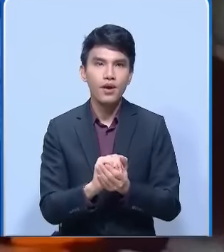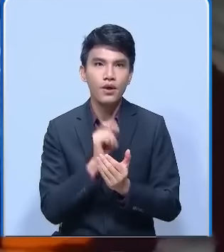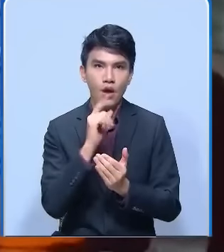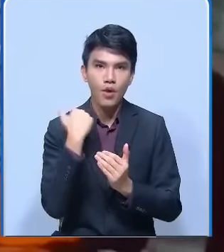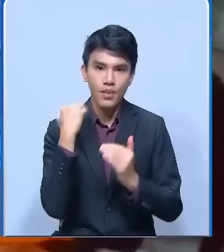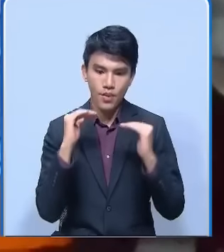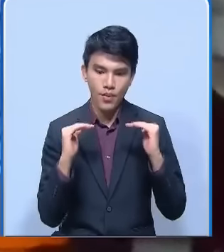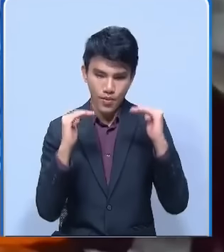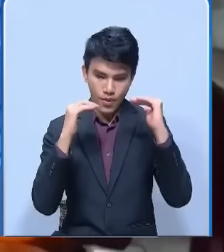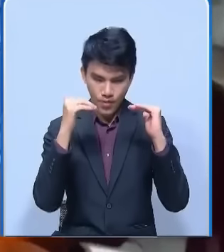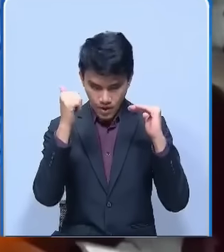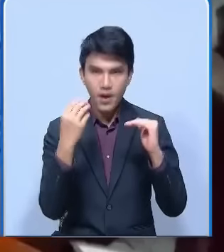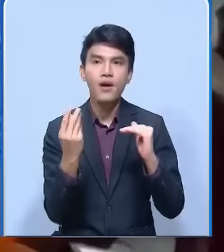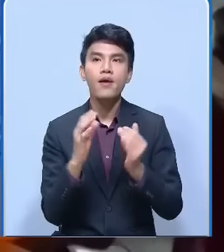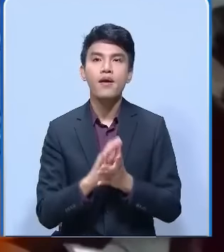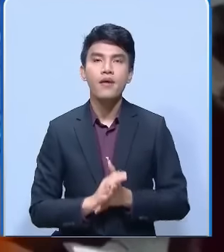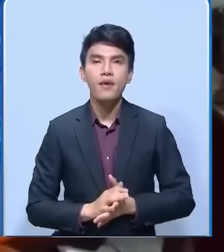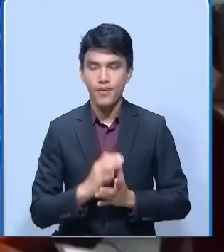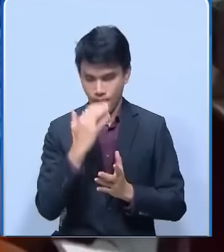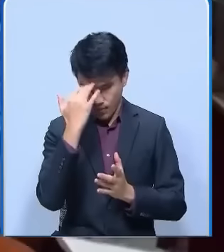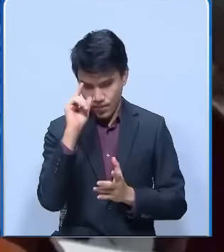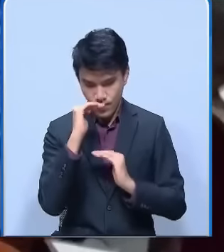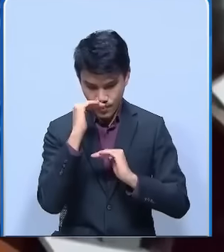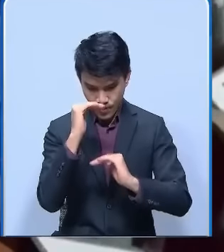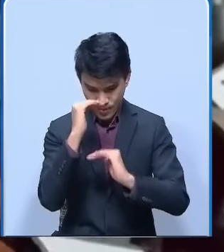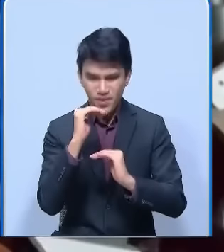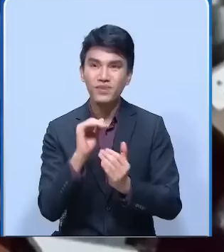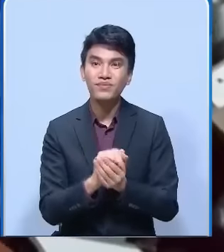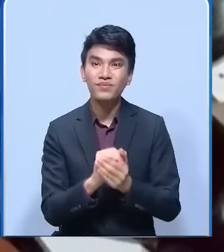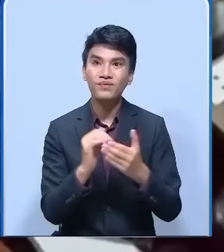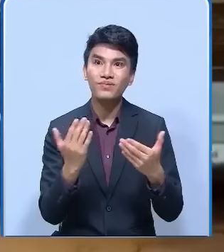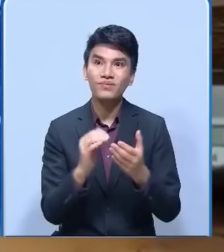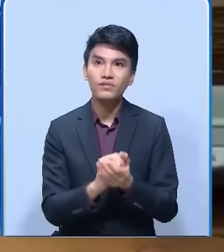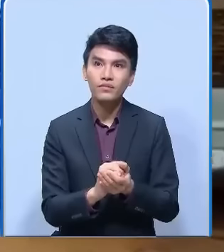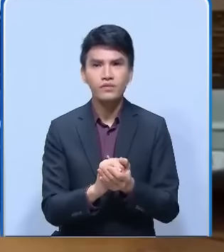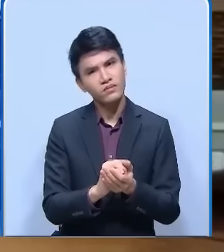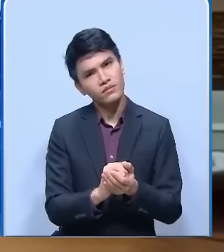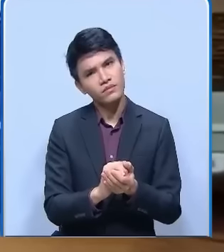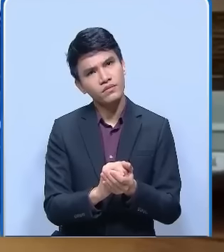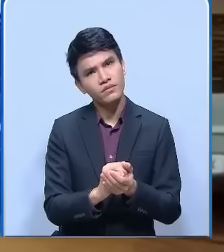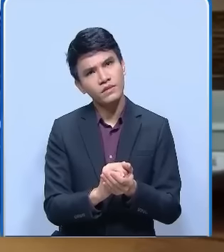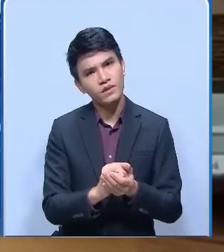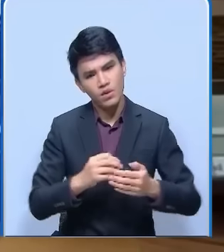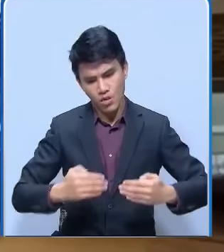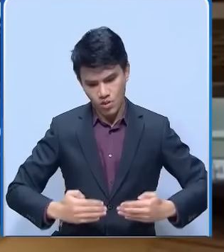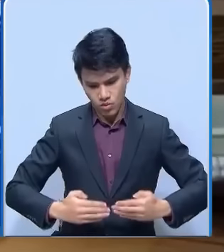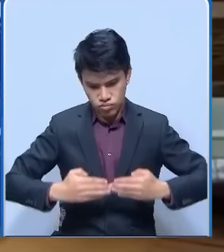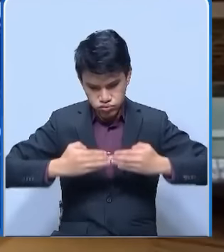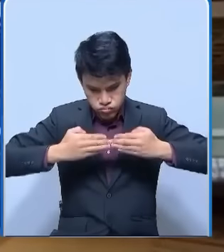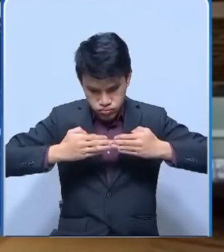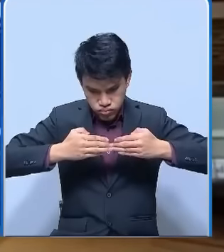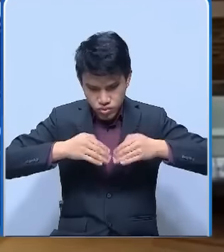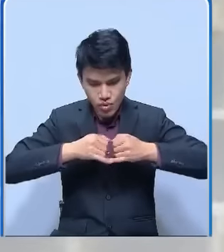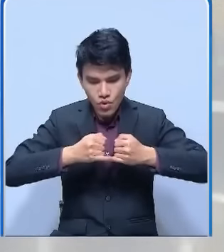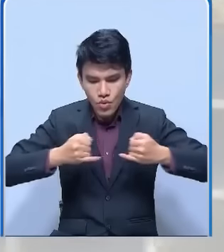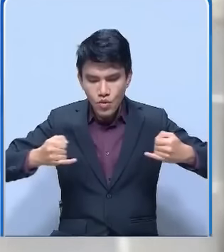งได้เท่าไหร่เพราะว่ามันเดี๋ยวจะสับสนกันว่าเอ๊ะนี่มันเรียกรั้วหรือกำแพงถูกไหมแต่ถ้าเกิดเข้ามารังวัดแล้วเ